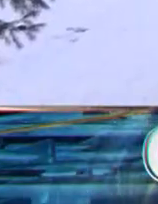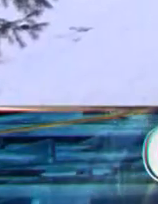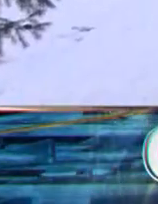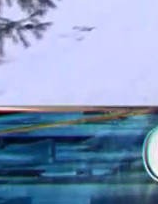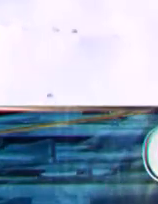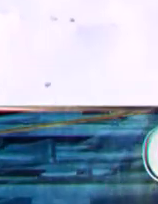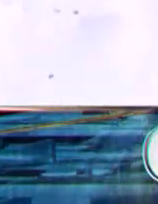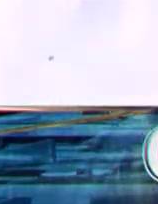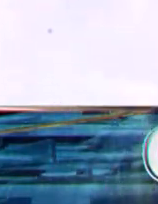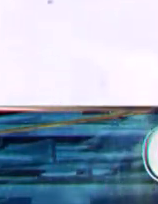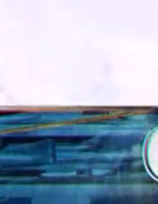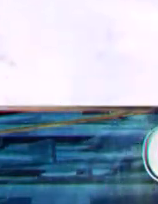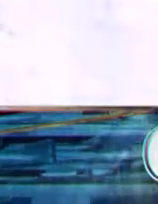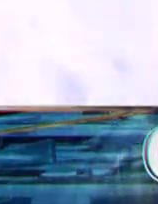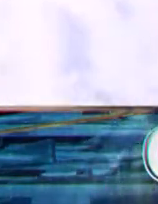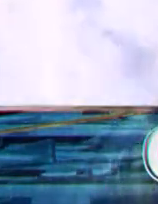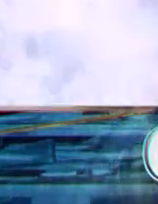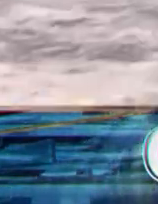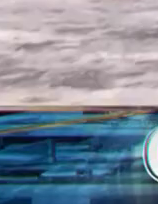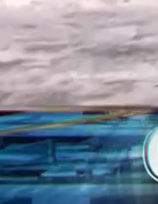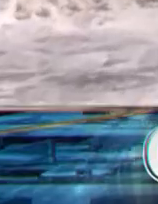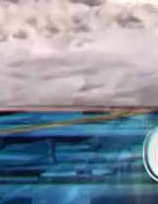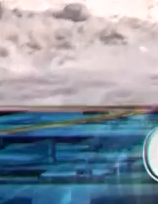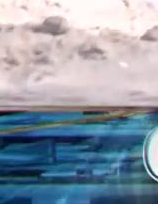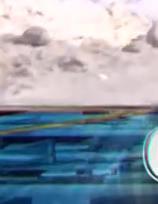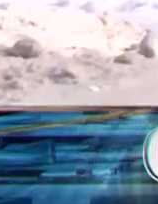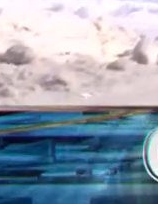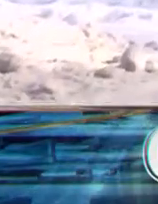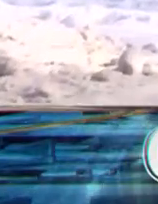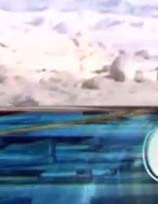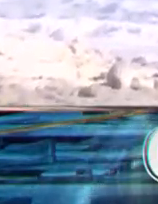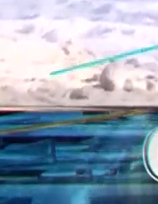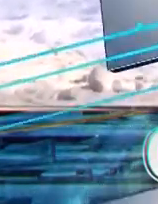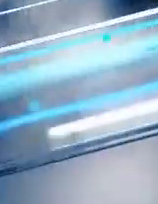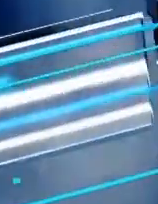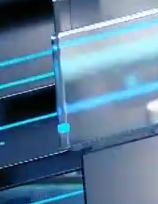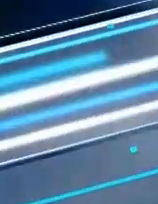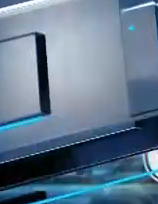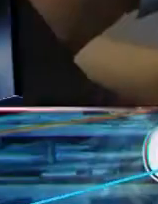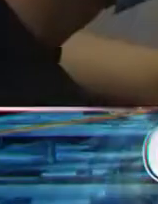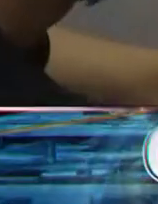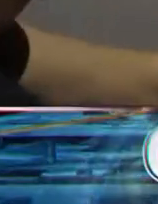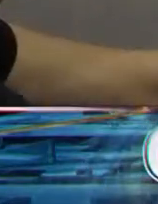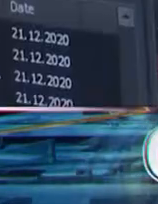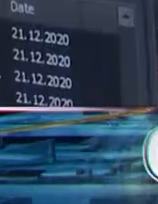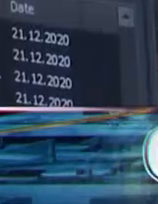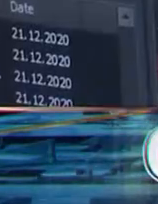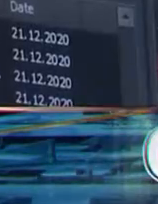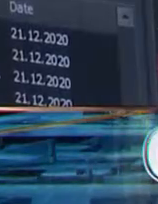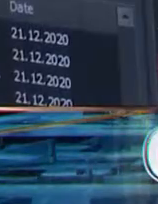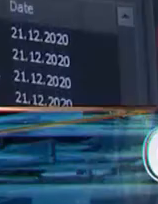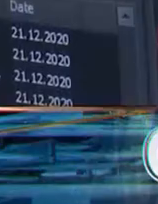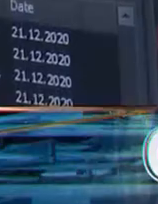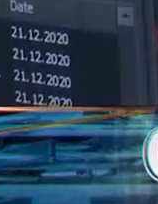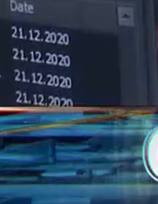Смертельный заезд. Уикенд обернулся трагедией для одной из талдгурганских семей. Новая волна. На